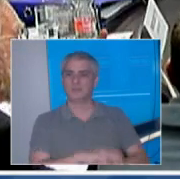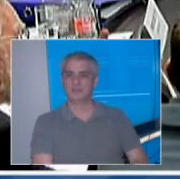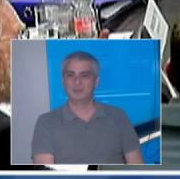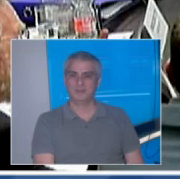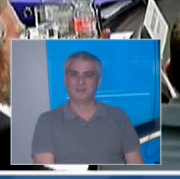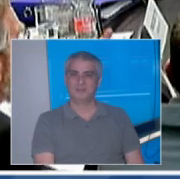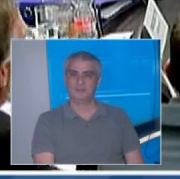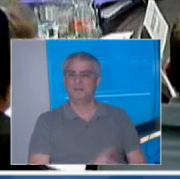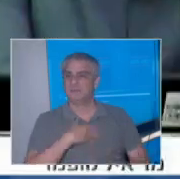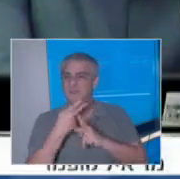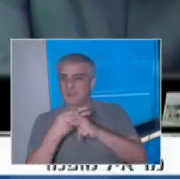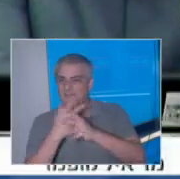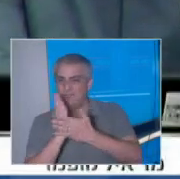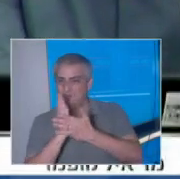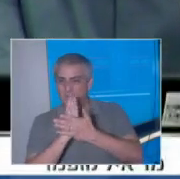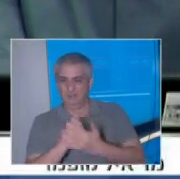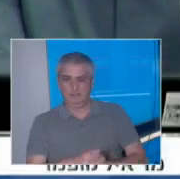יצחק פינדרוס, הקפה שלך מוכן.